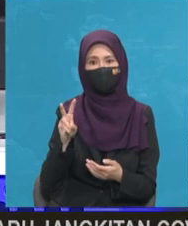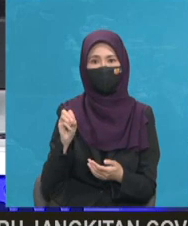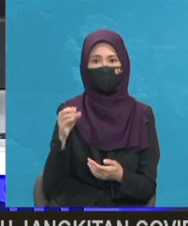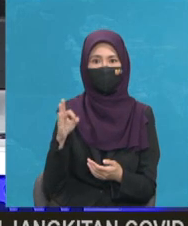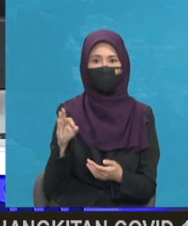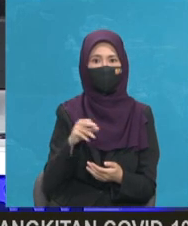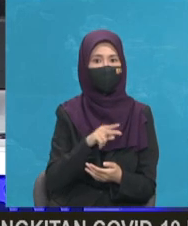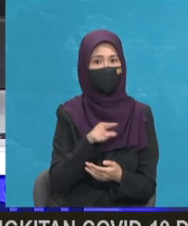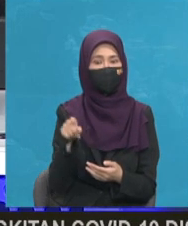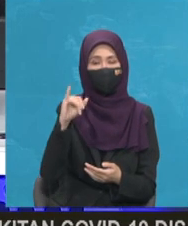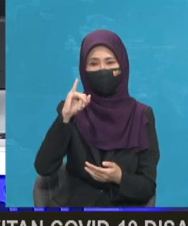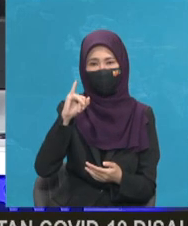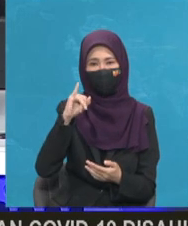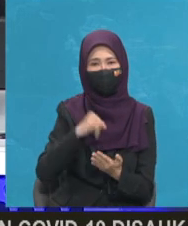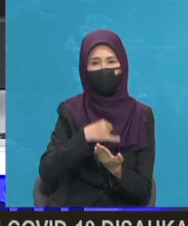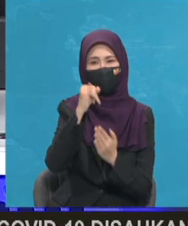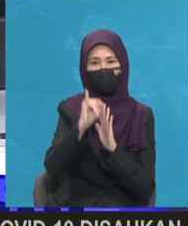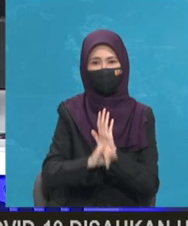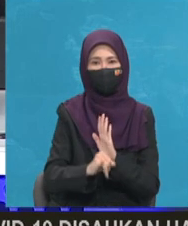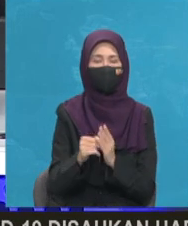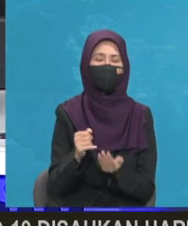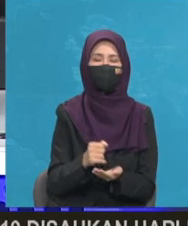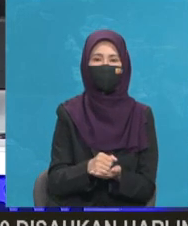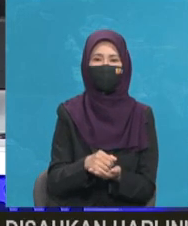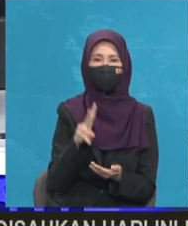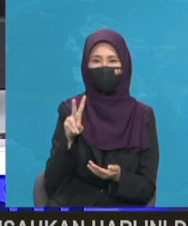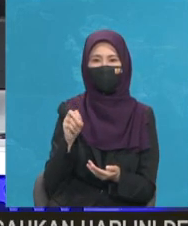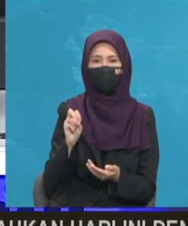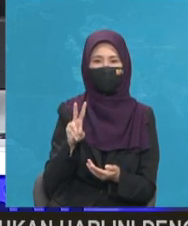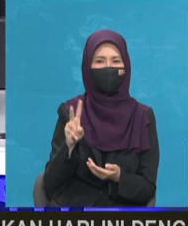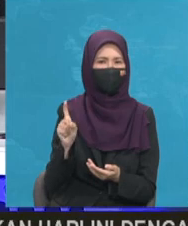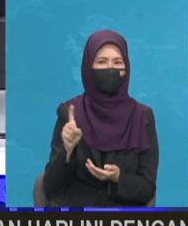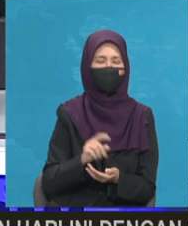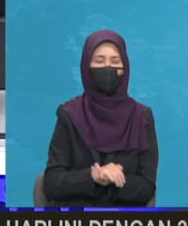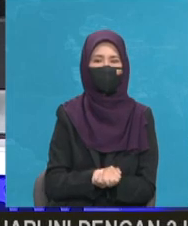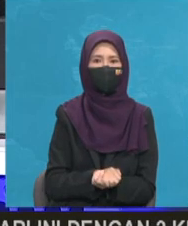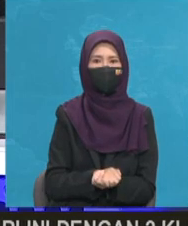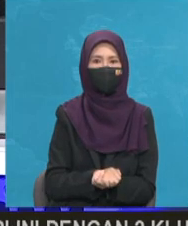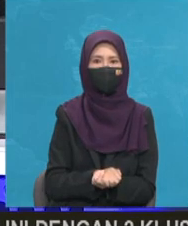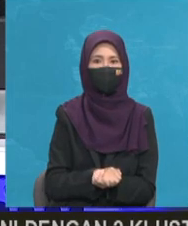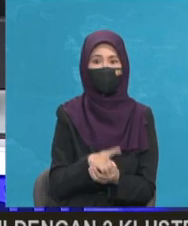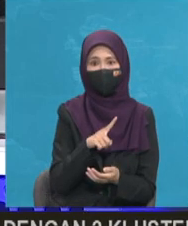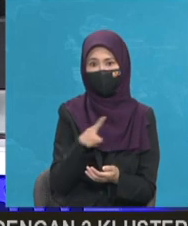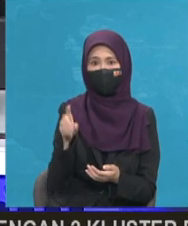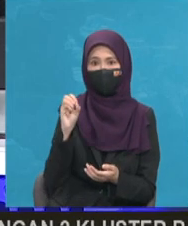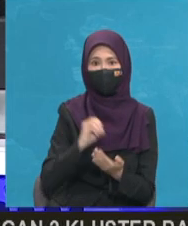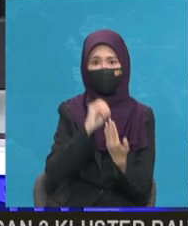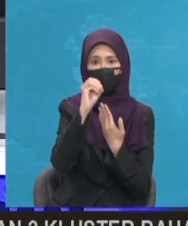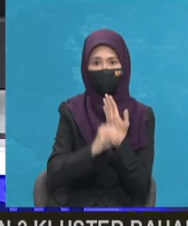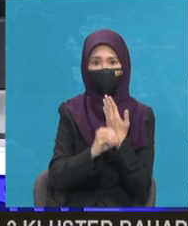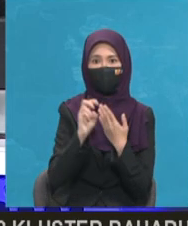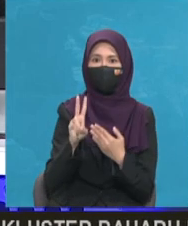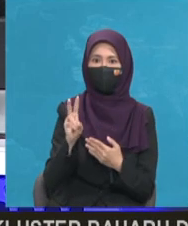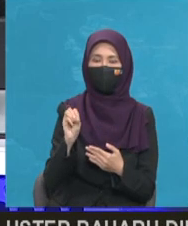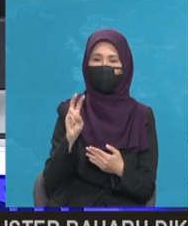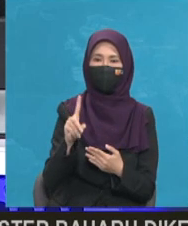hingga julai 2020 dan 456 hari baik antar ogos 2020 hingga Oktober 2012